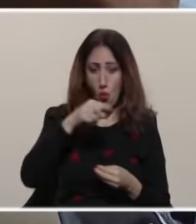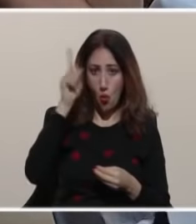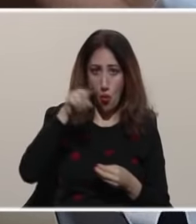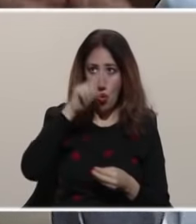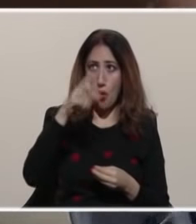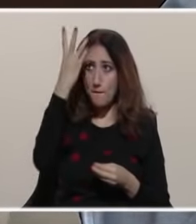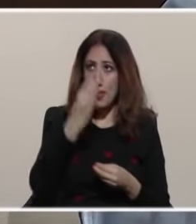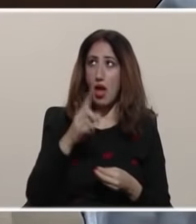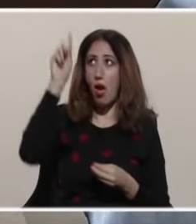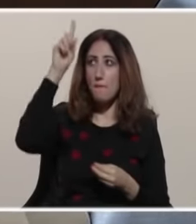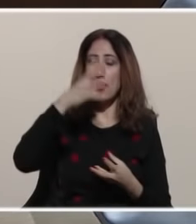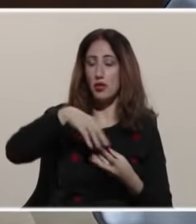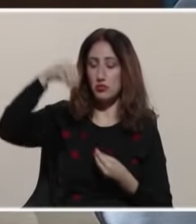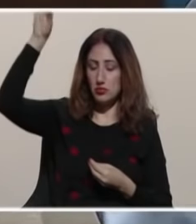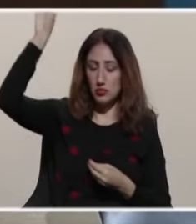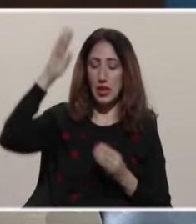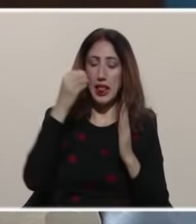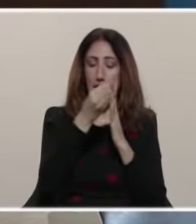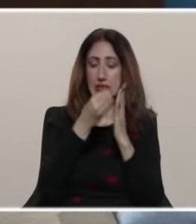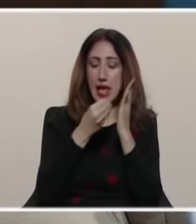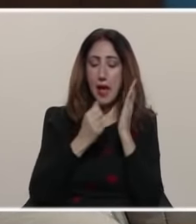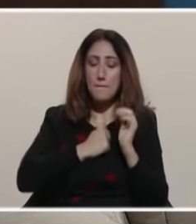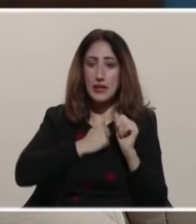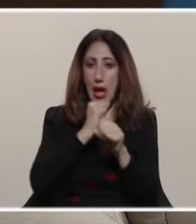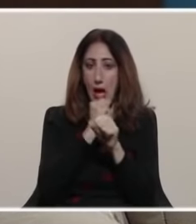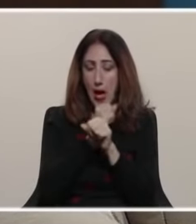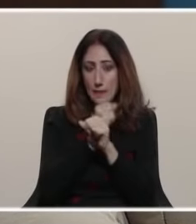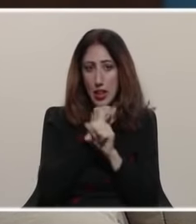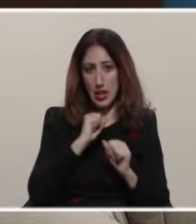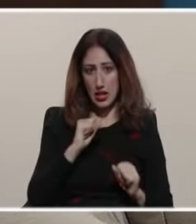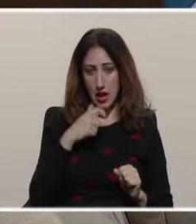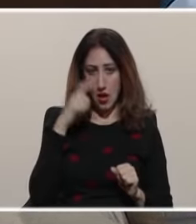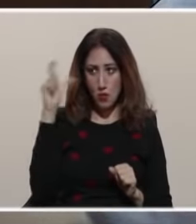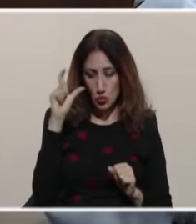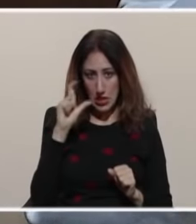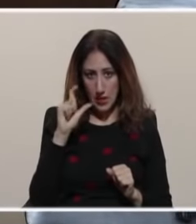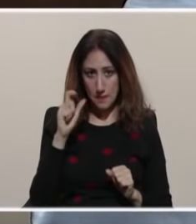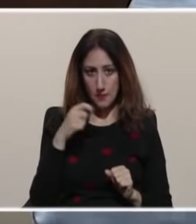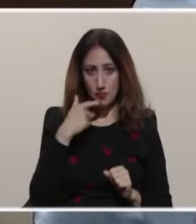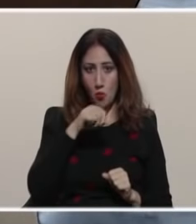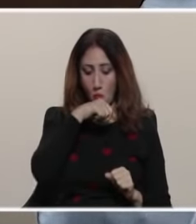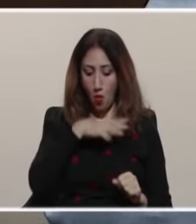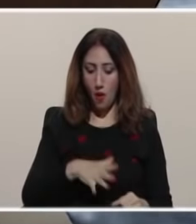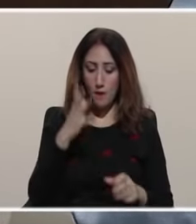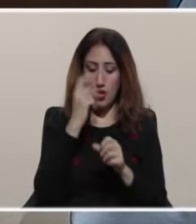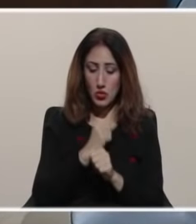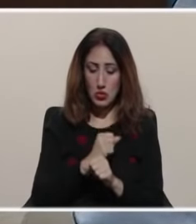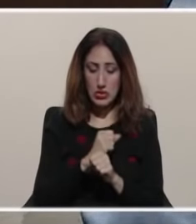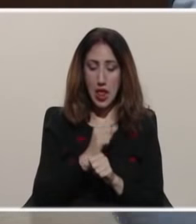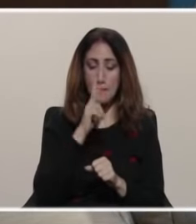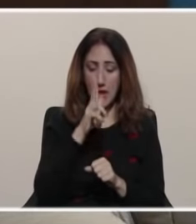الله عز وجل. الدليل على ذلك ما رواه البخاري ومسلم أن النبي صلى الله عليه وسلم